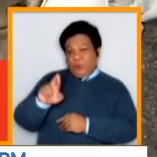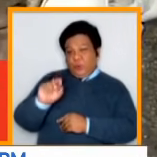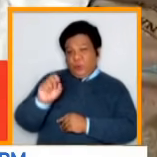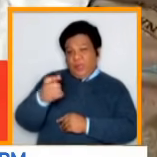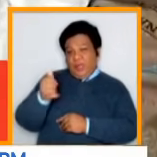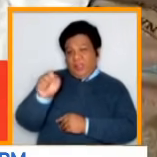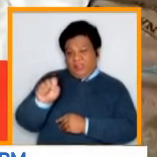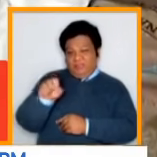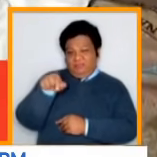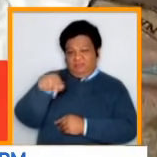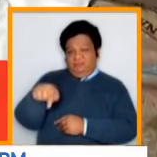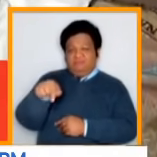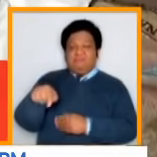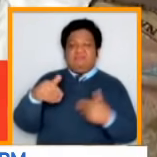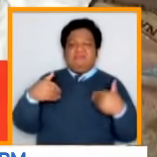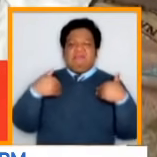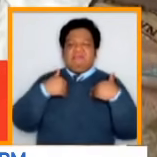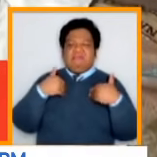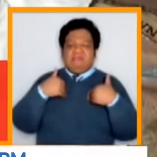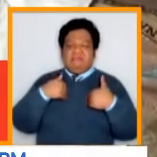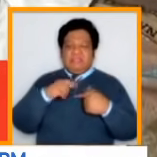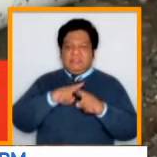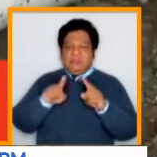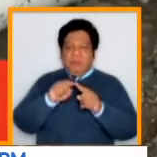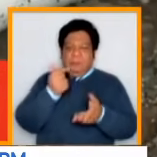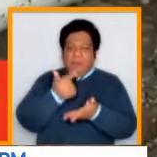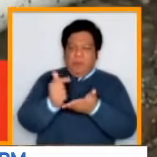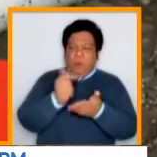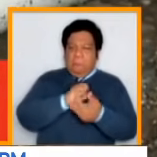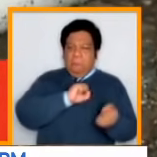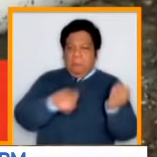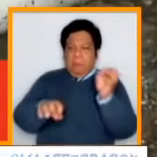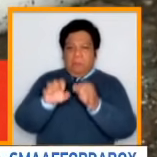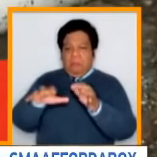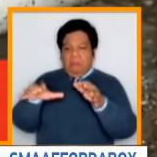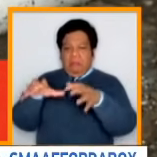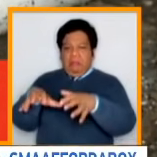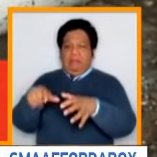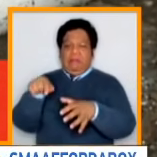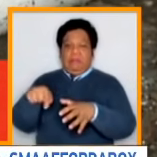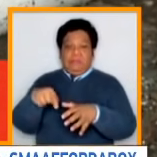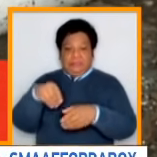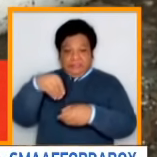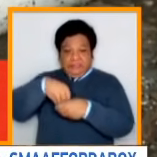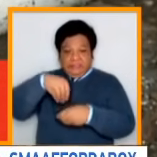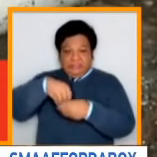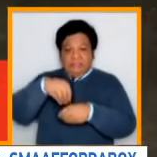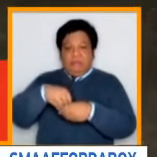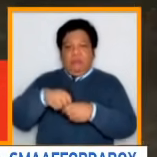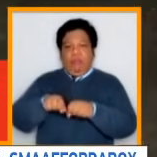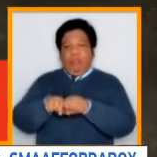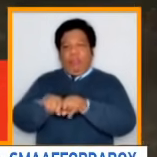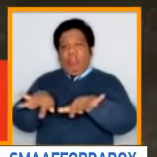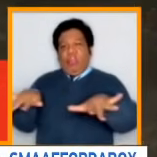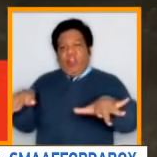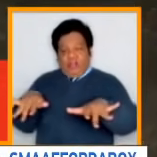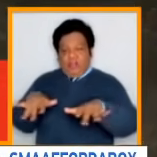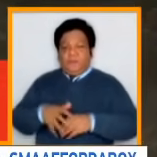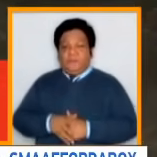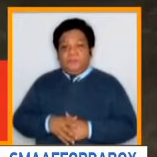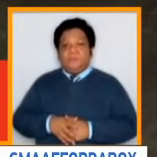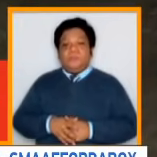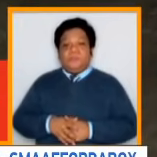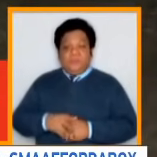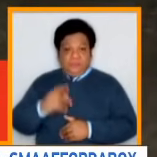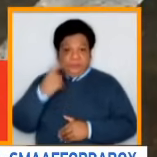ng basura na iniwan ng mga bumisita kahapon. Ang ilan sa laman nito, nagkalat na sa kalsada. Kitang naapakan din